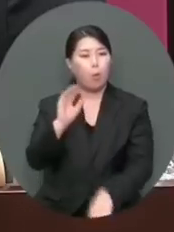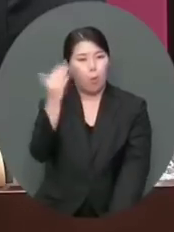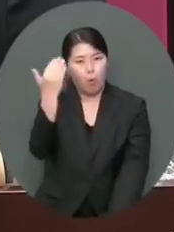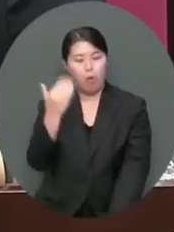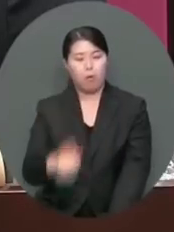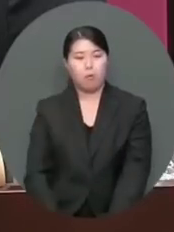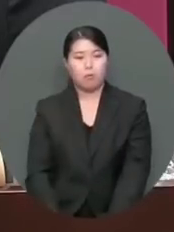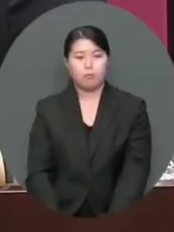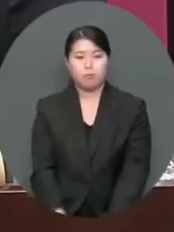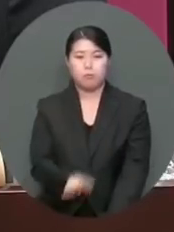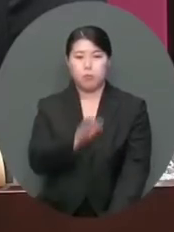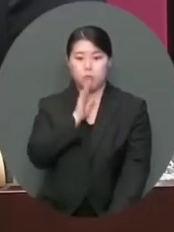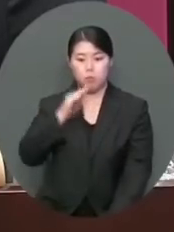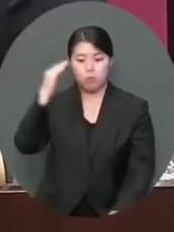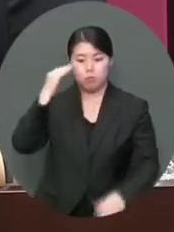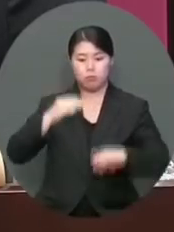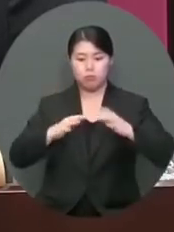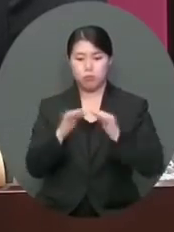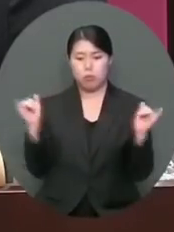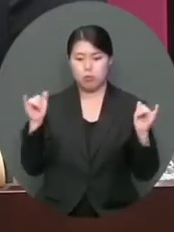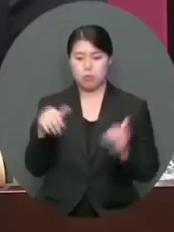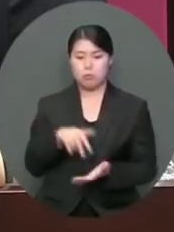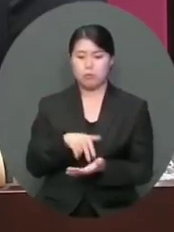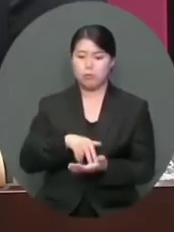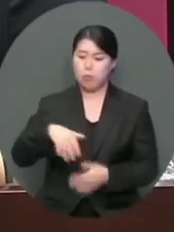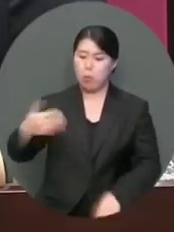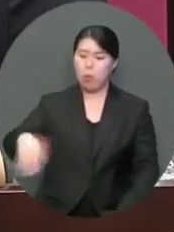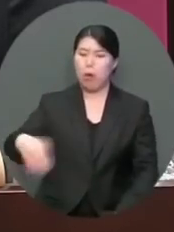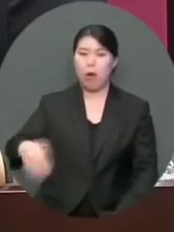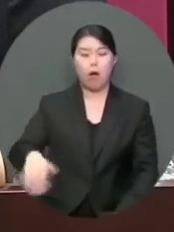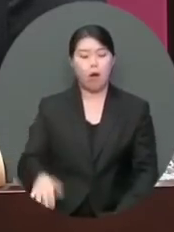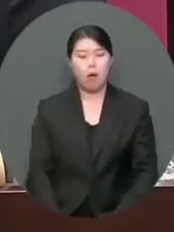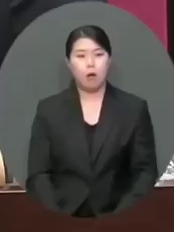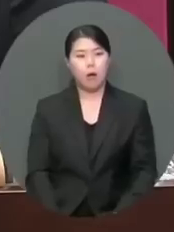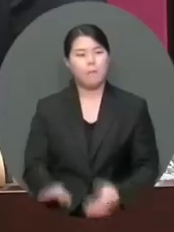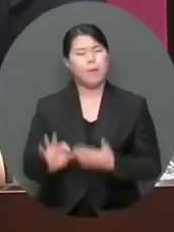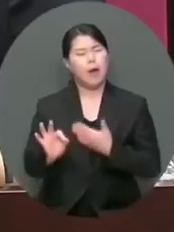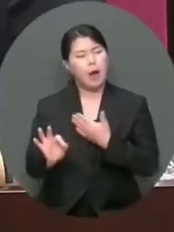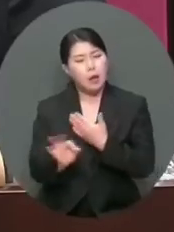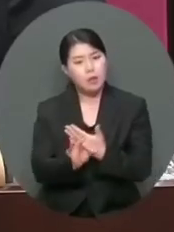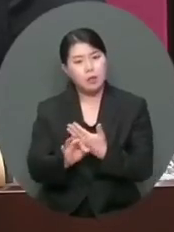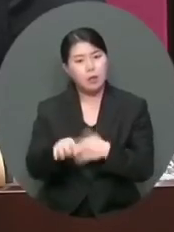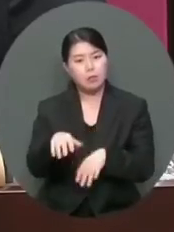얼마나 우리 국민으로서는 대단한 겁니까? 만약에 그런 게